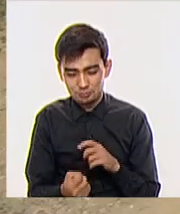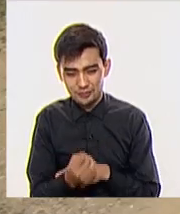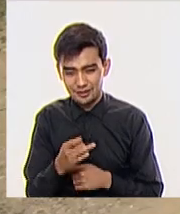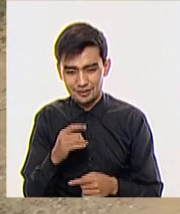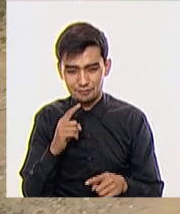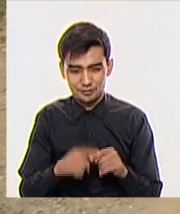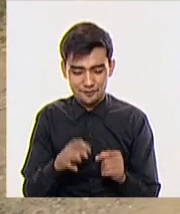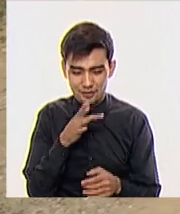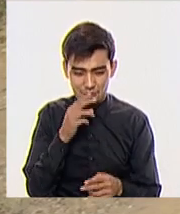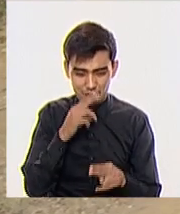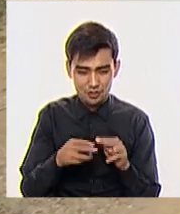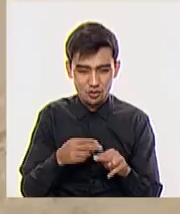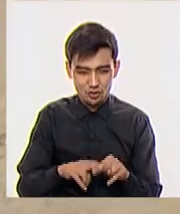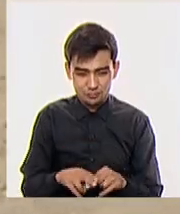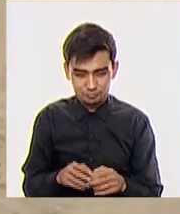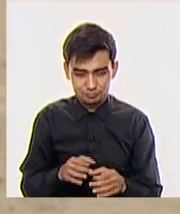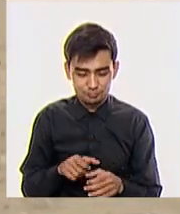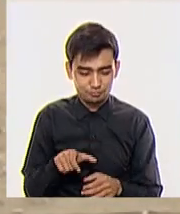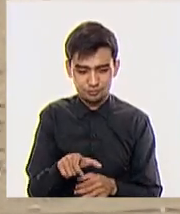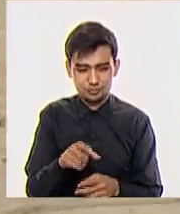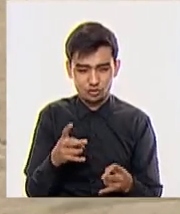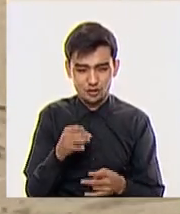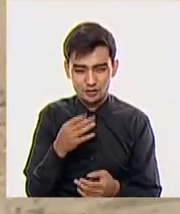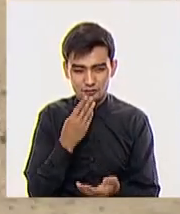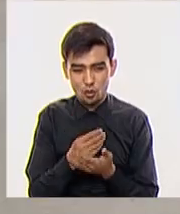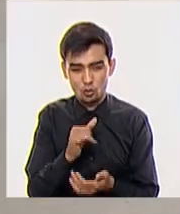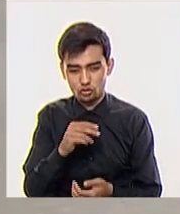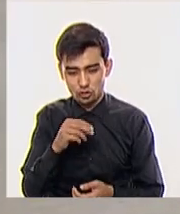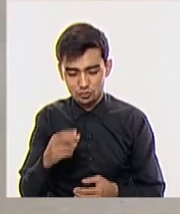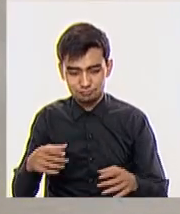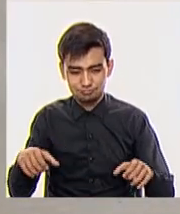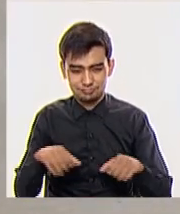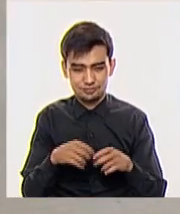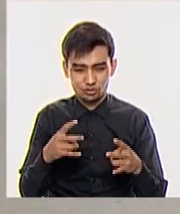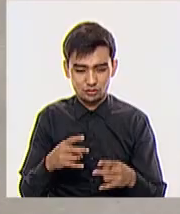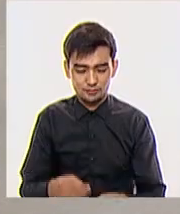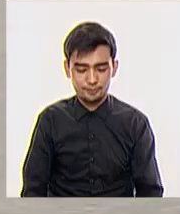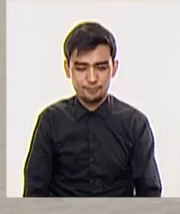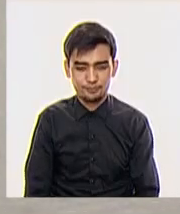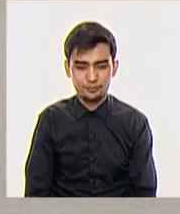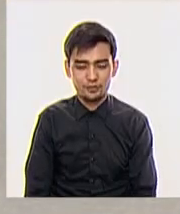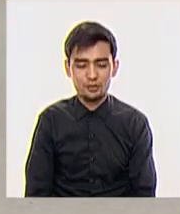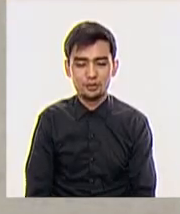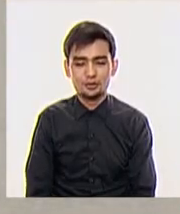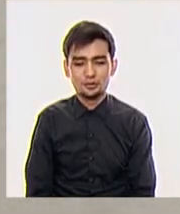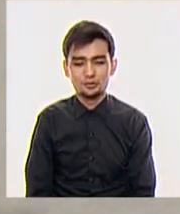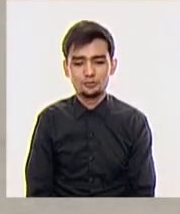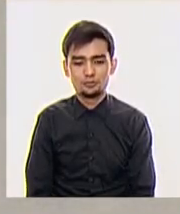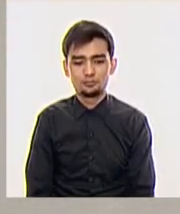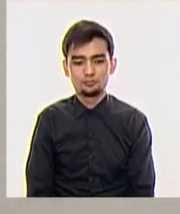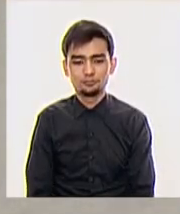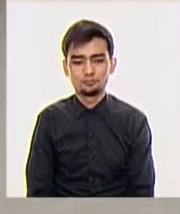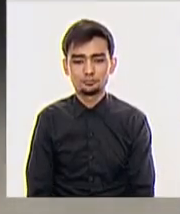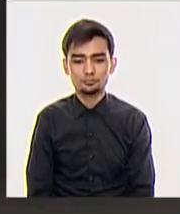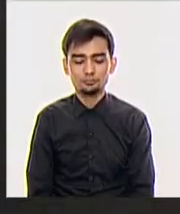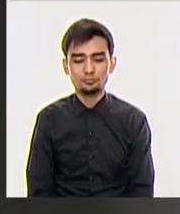нагонит упущенное время, но и с качеством полотна на своем участке не подведет. Имидж страны все-таки. Индира Кокимова, Илдус Жупанов, Информбюро,